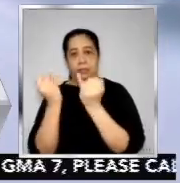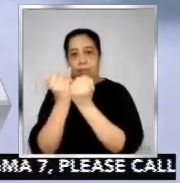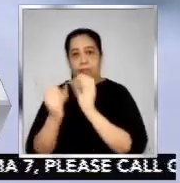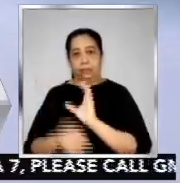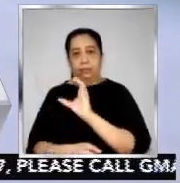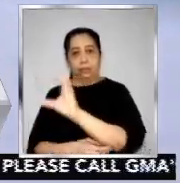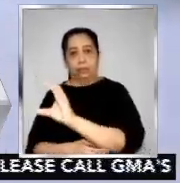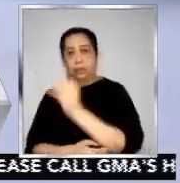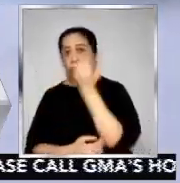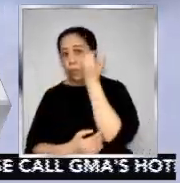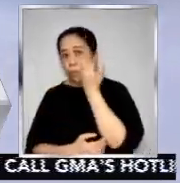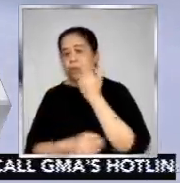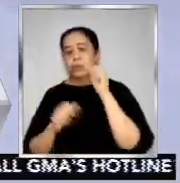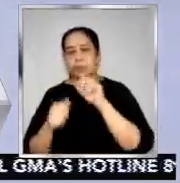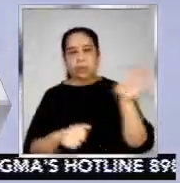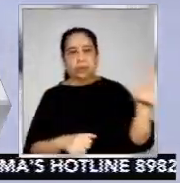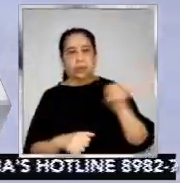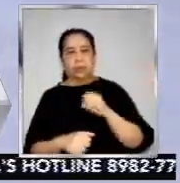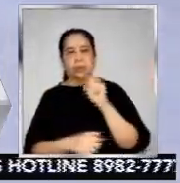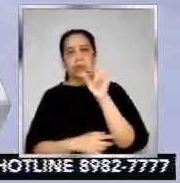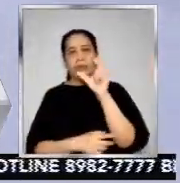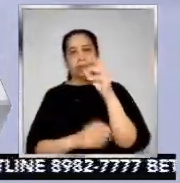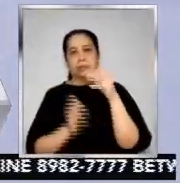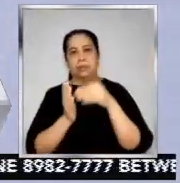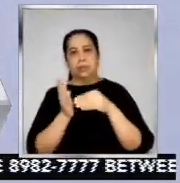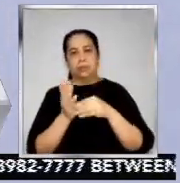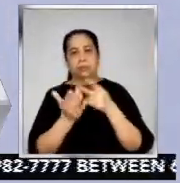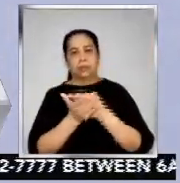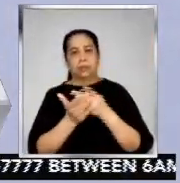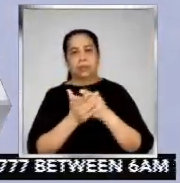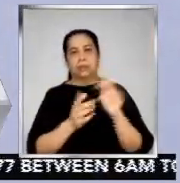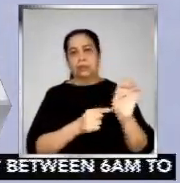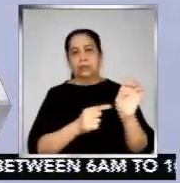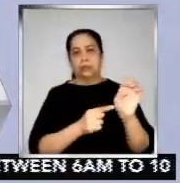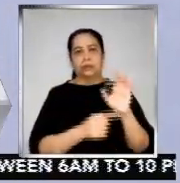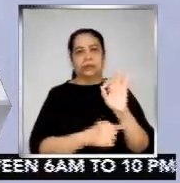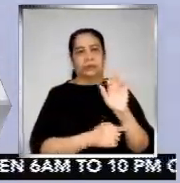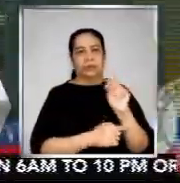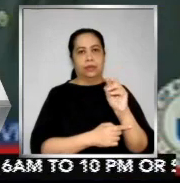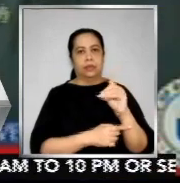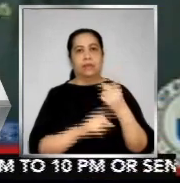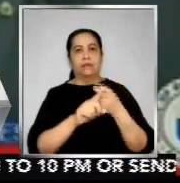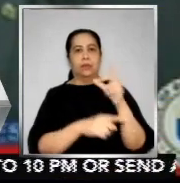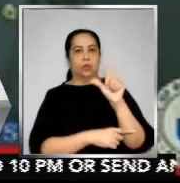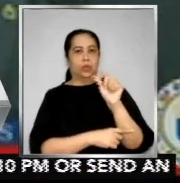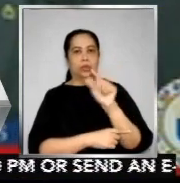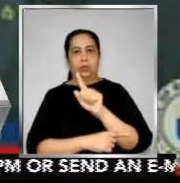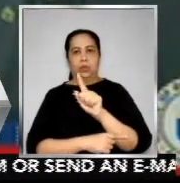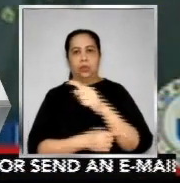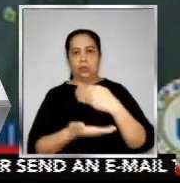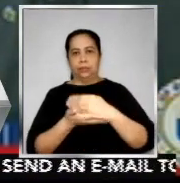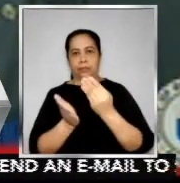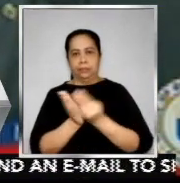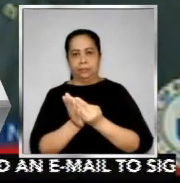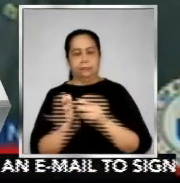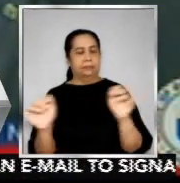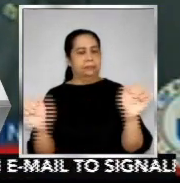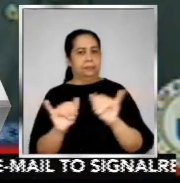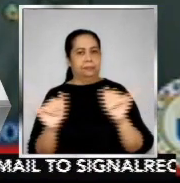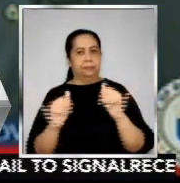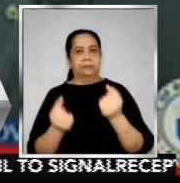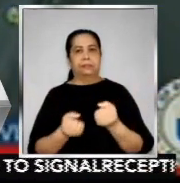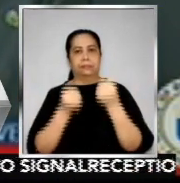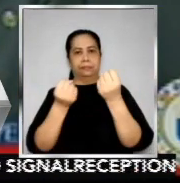pwedeng kumuha sa 13 billion pesos na contingency fund galing sa 2021 budget. May katulad na panukalang batas sa Kamara at tingin